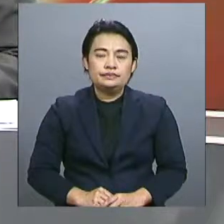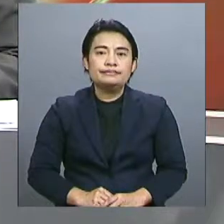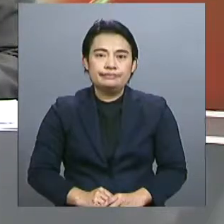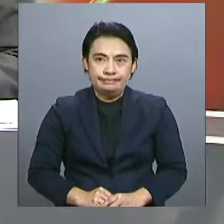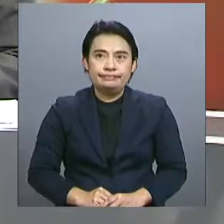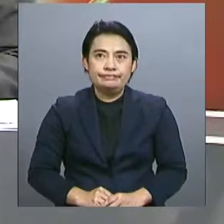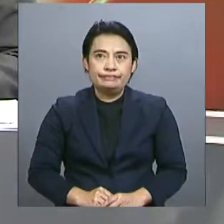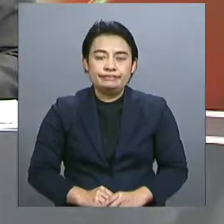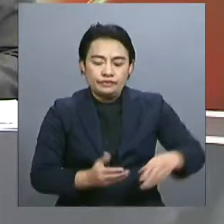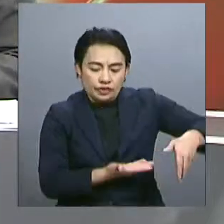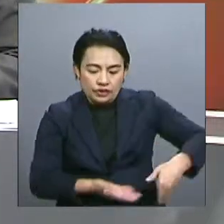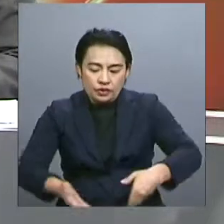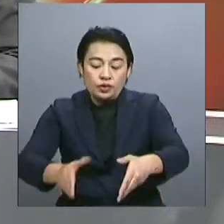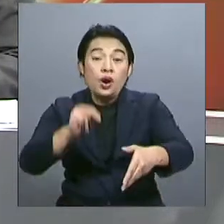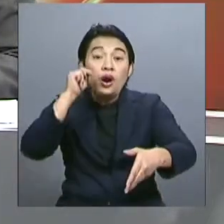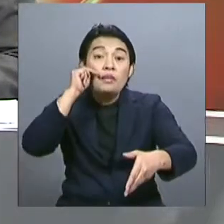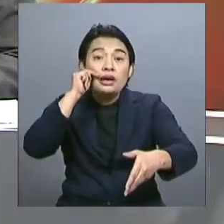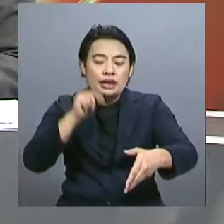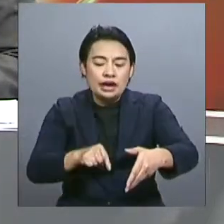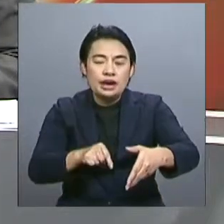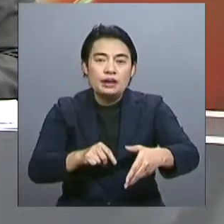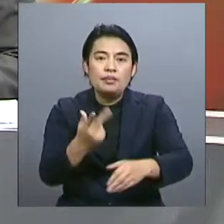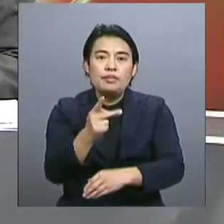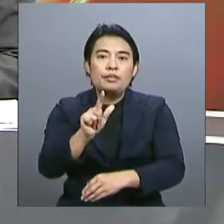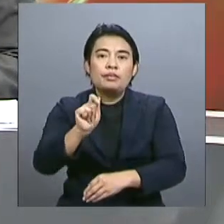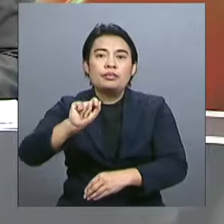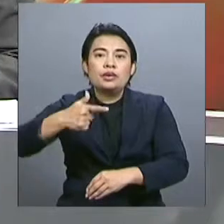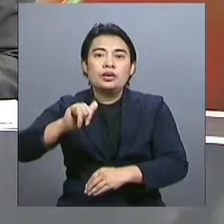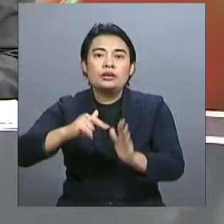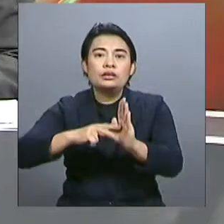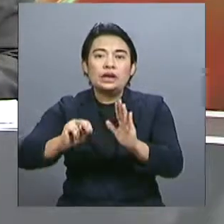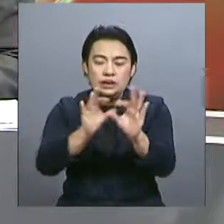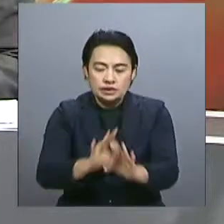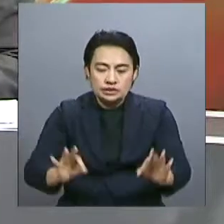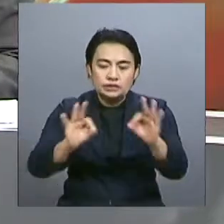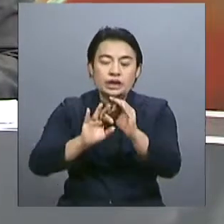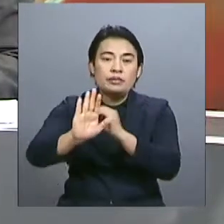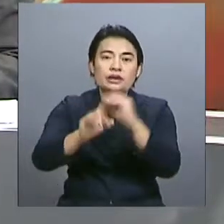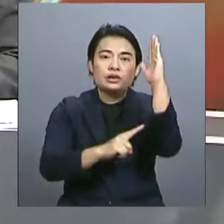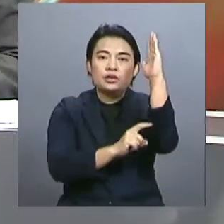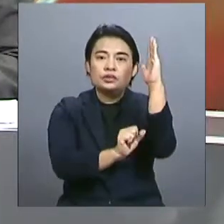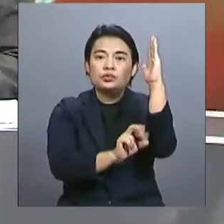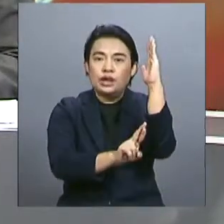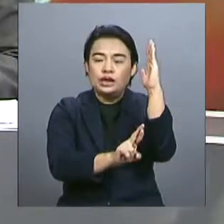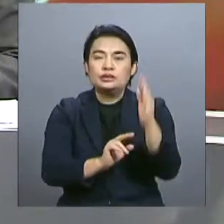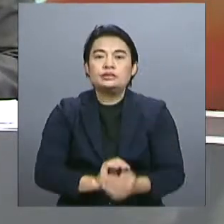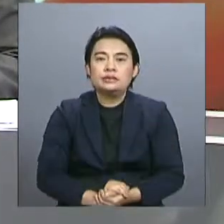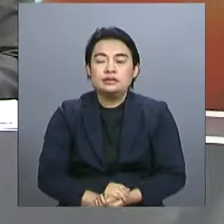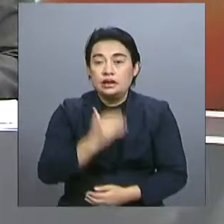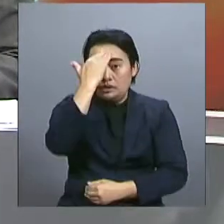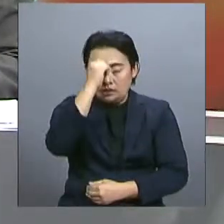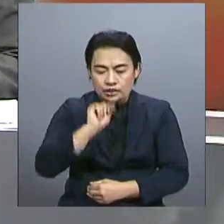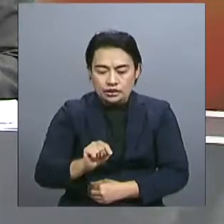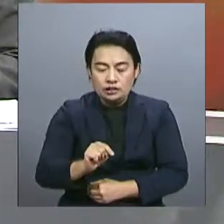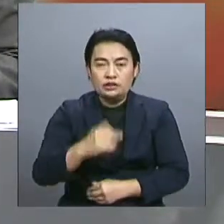พราะแม่น้ำคลองยันเป็นแม่น้ำสายสำคัญแห่งหนึ่งของอำเภอคีรีรัตนิคมจังหวัดสุราษฎร์ธานีนะคะจุดนั้นจึงมีการจัดกิจกรรม